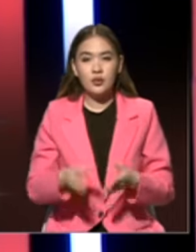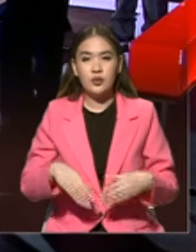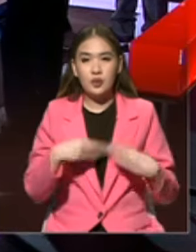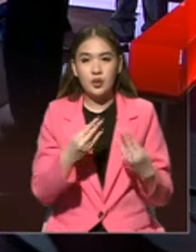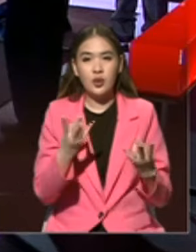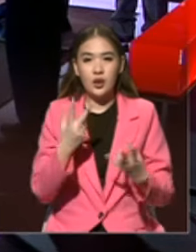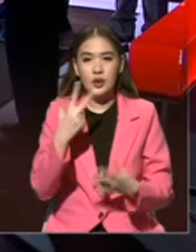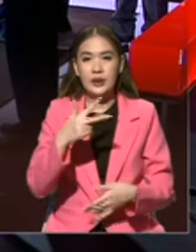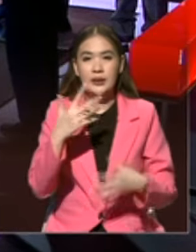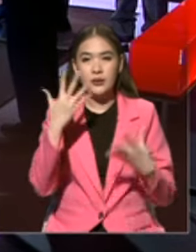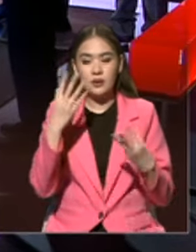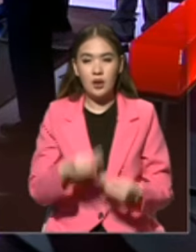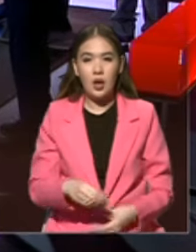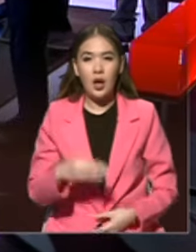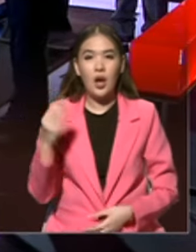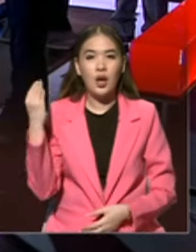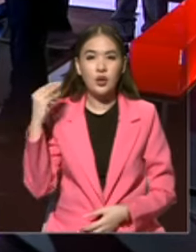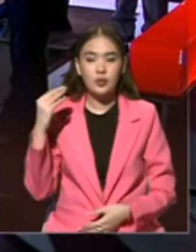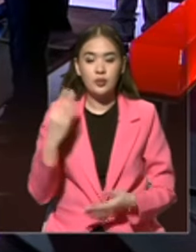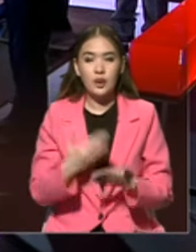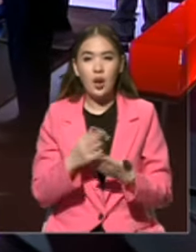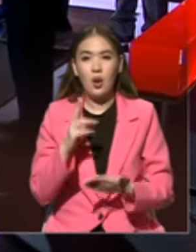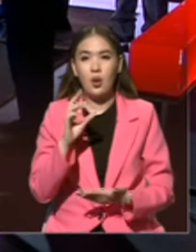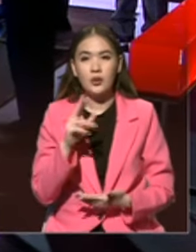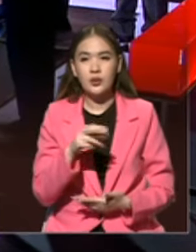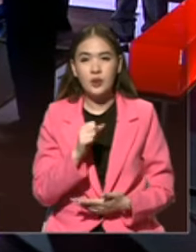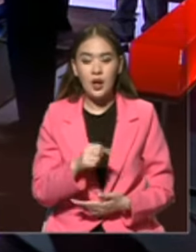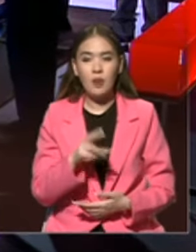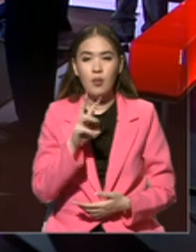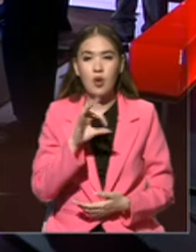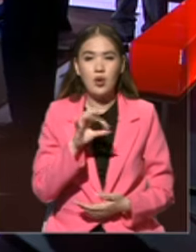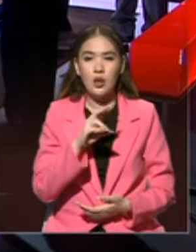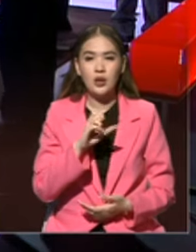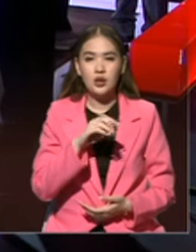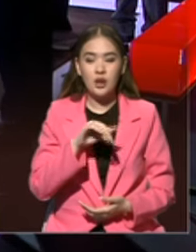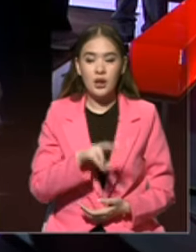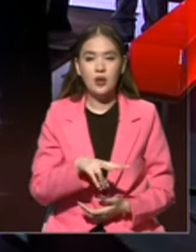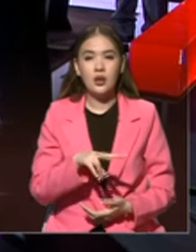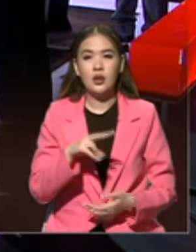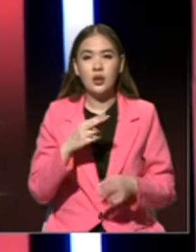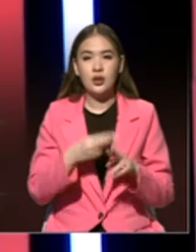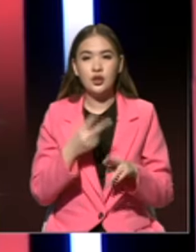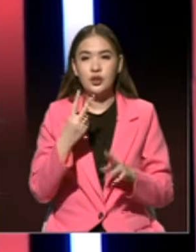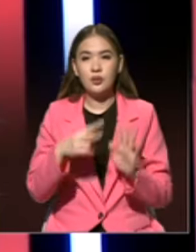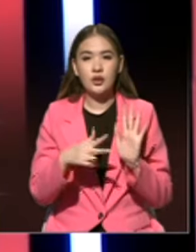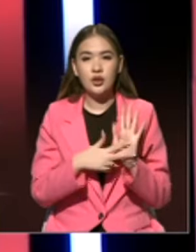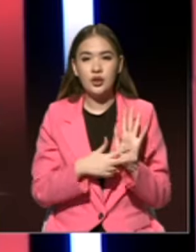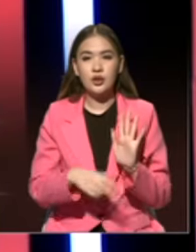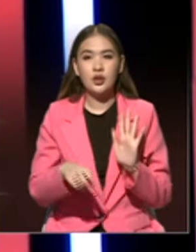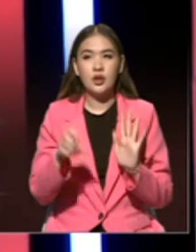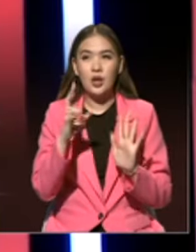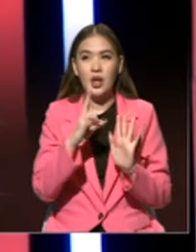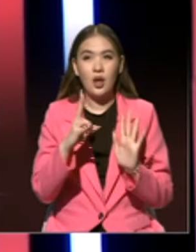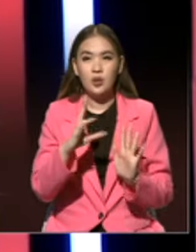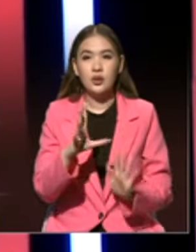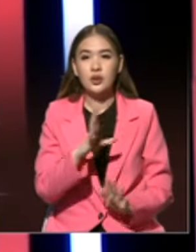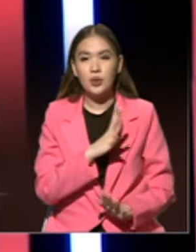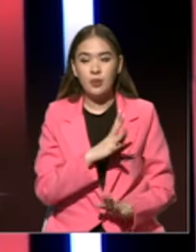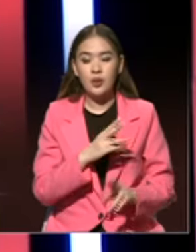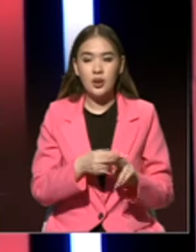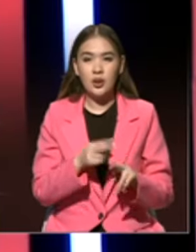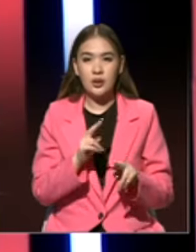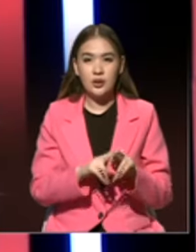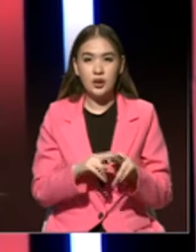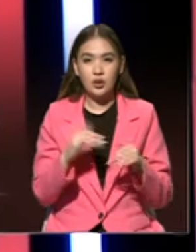күн. Мысалға Ақтөбені алатын болсақ, Қобда, Мұғалжар, Темір аудандарында 28 наурыз күні төтенше жағдай жарияланды. Бүгін